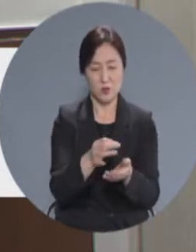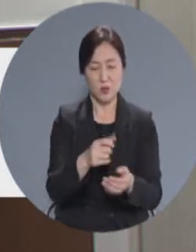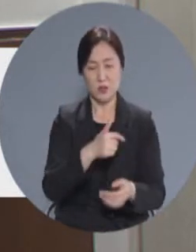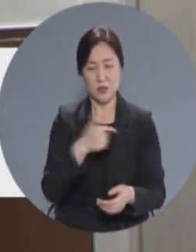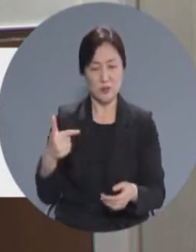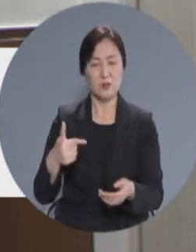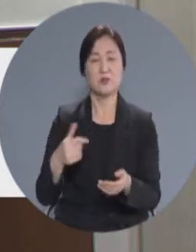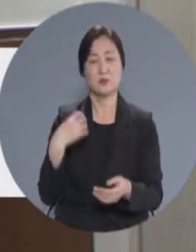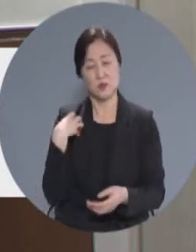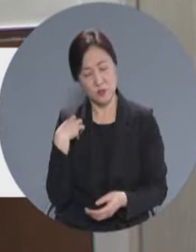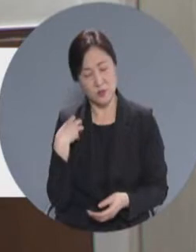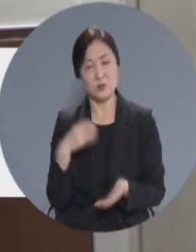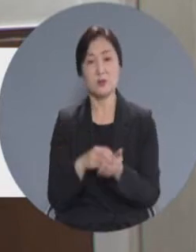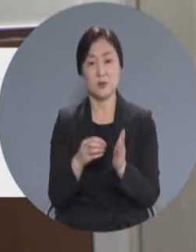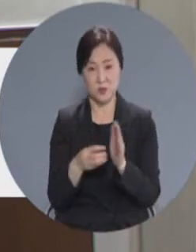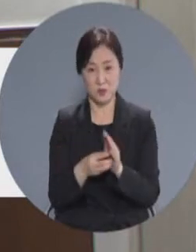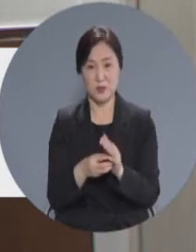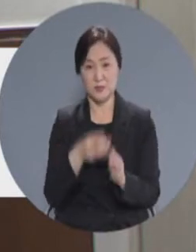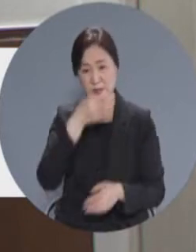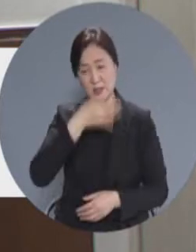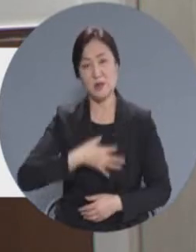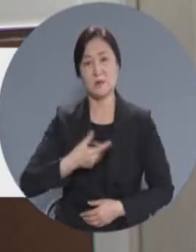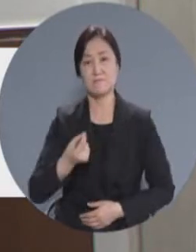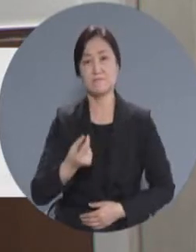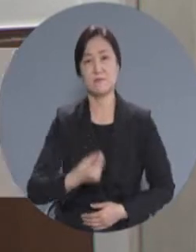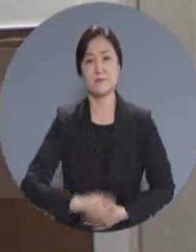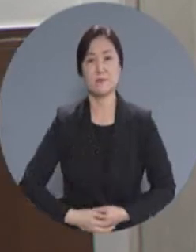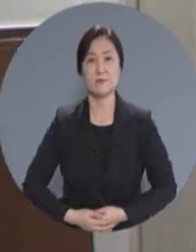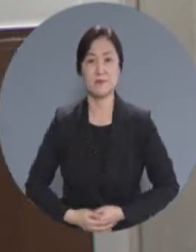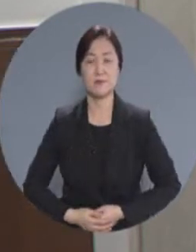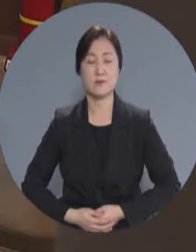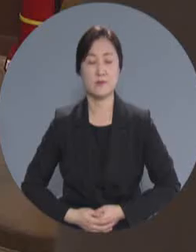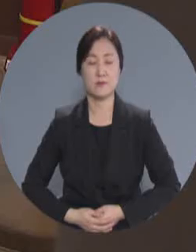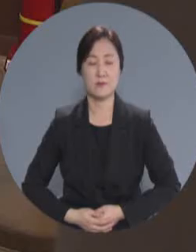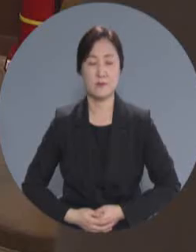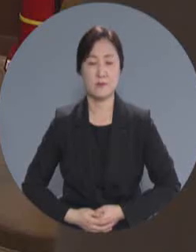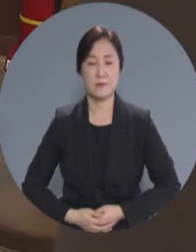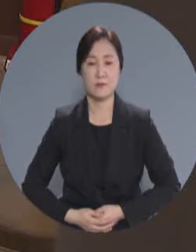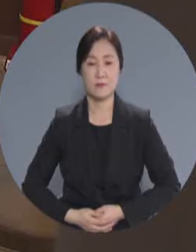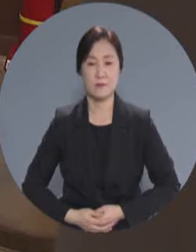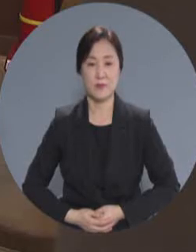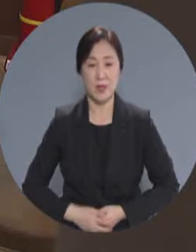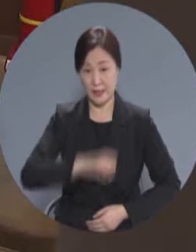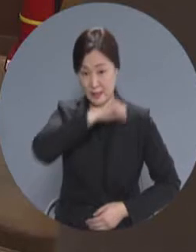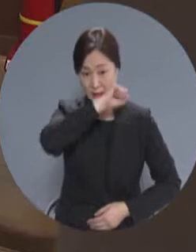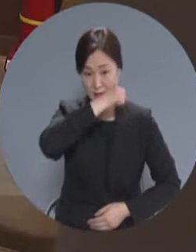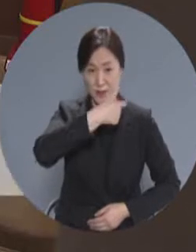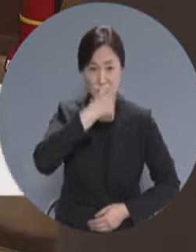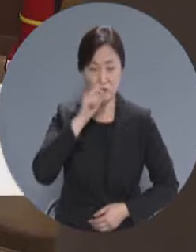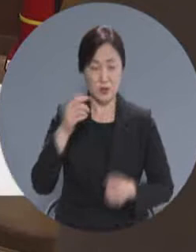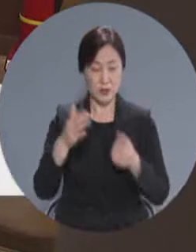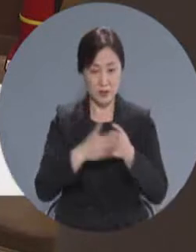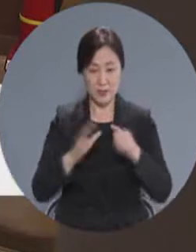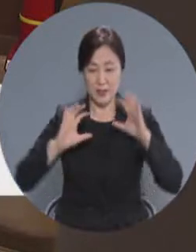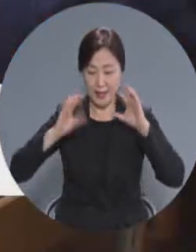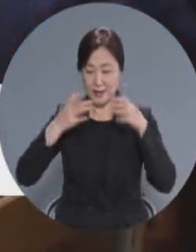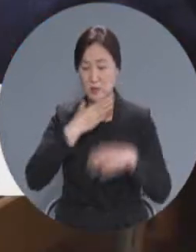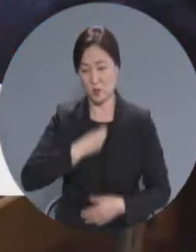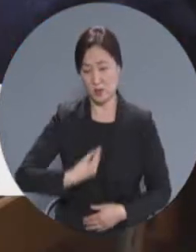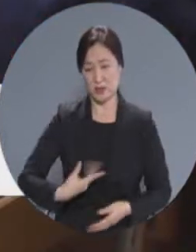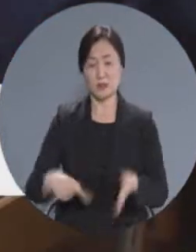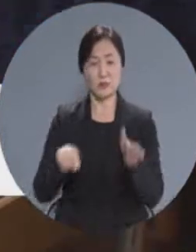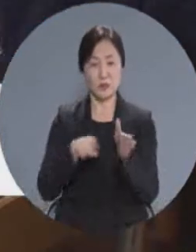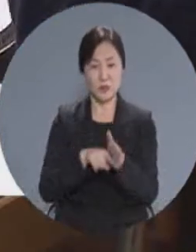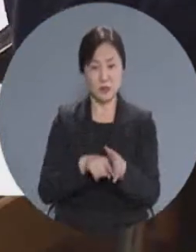맞춰져 온 것만으로도 너무 부담스러운 상황이 오니까 또 예산이 부족한 탓에 아이들의 복지를 위해